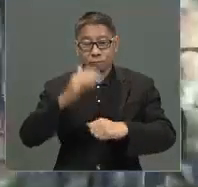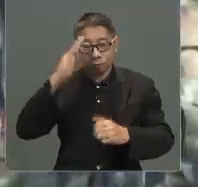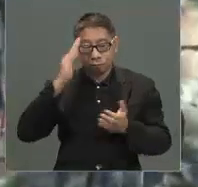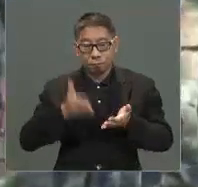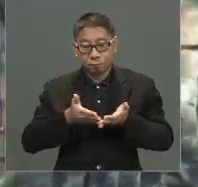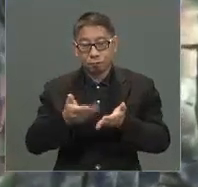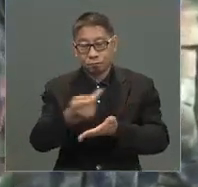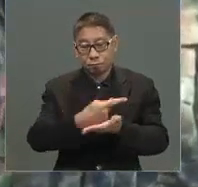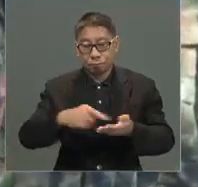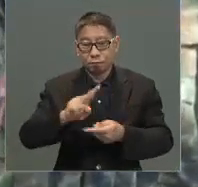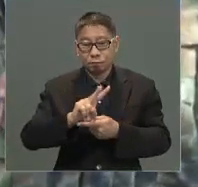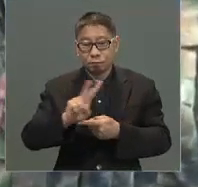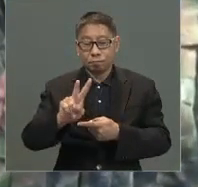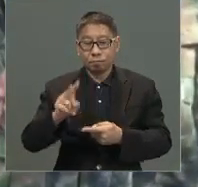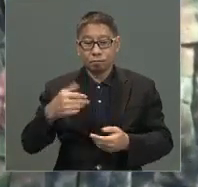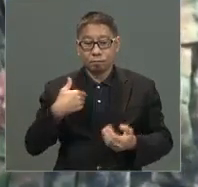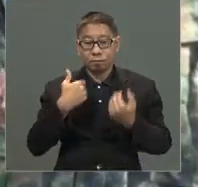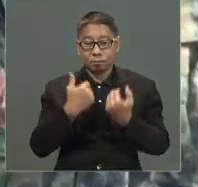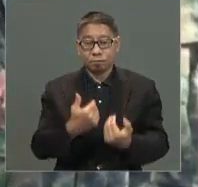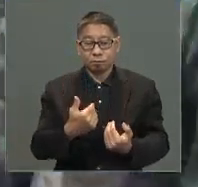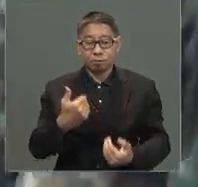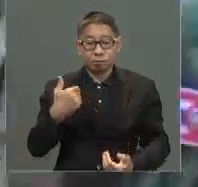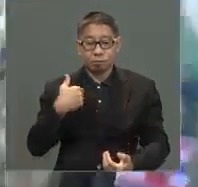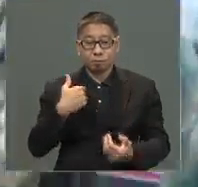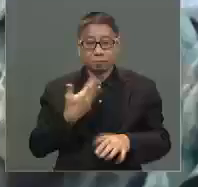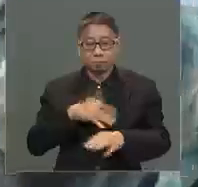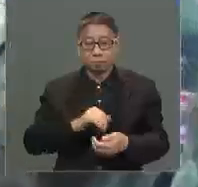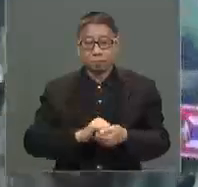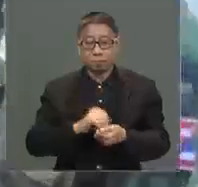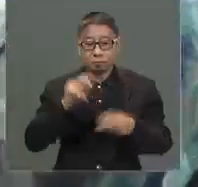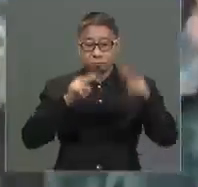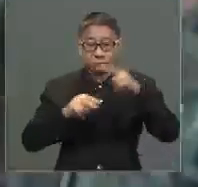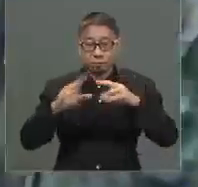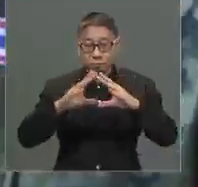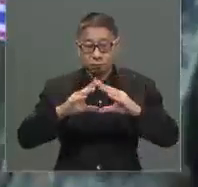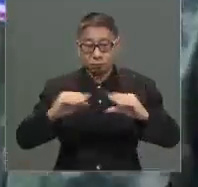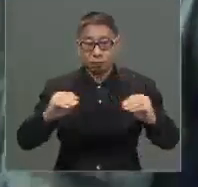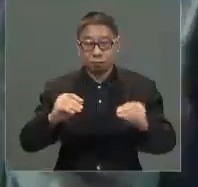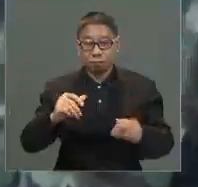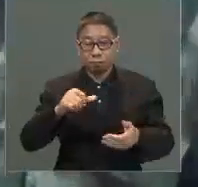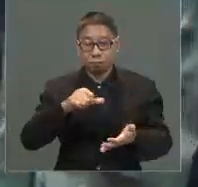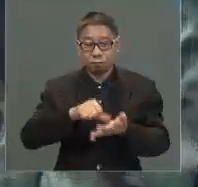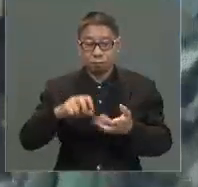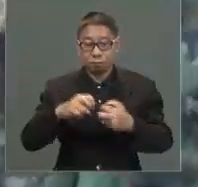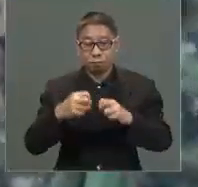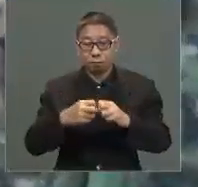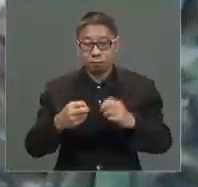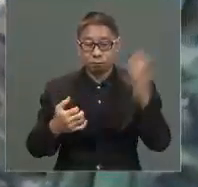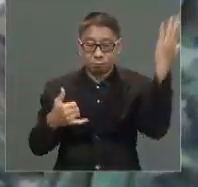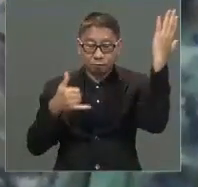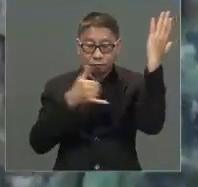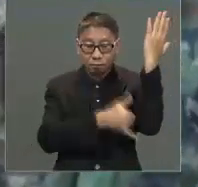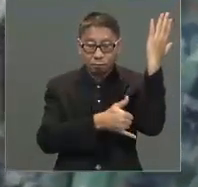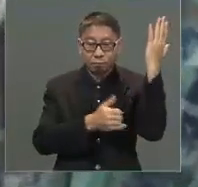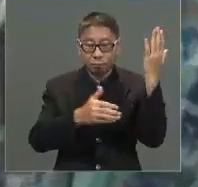การทัพเรือภาคที่2ในฐานะผู้อำนวยการกองอำนวยการร่วมรักษาความสงบเรียบร้อยและแก้ไขปัญหาการบุกรุกพื้นที่สาธ